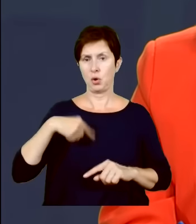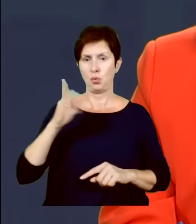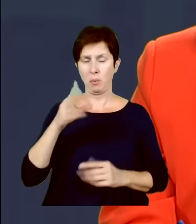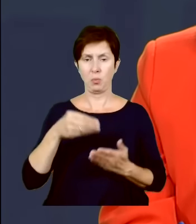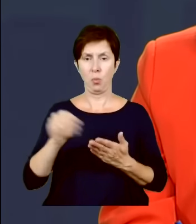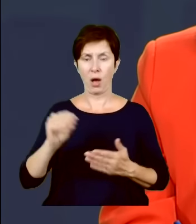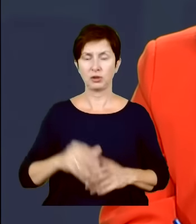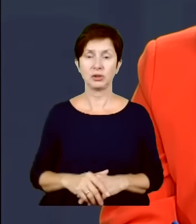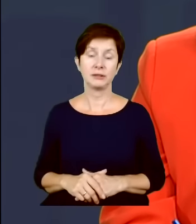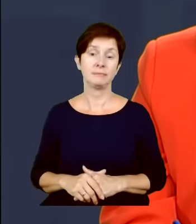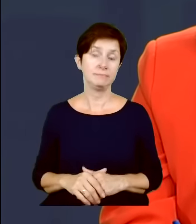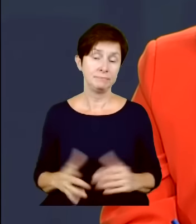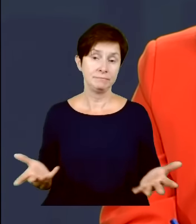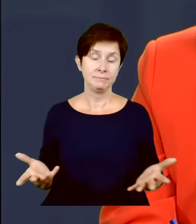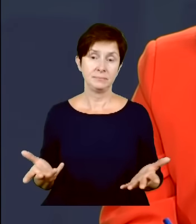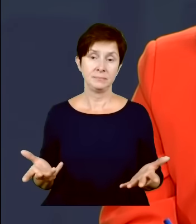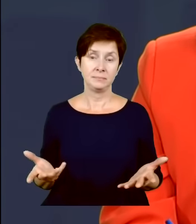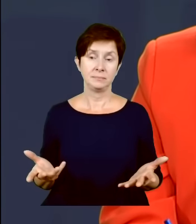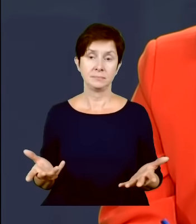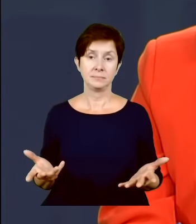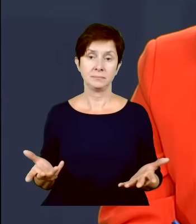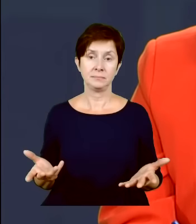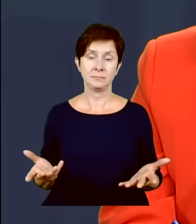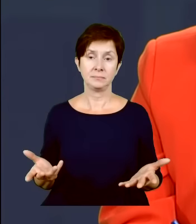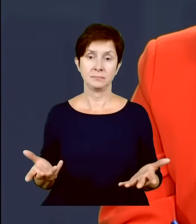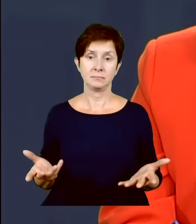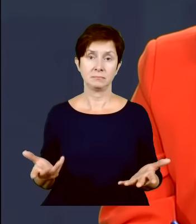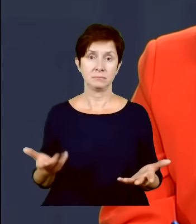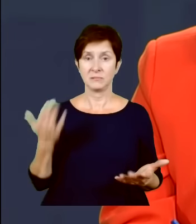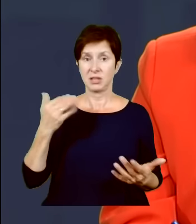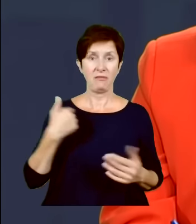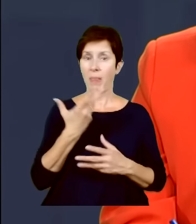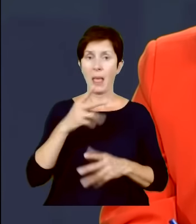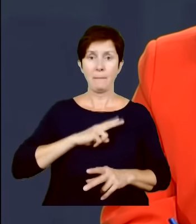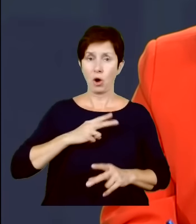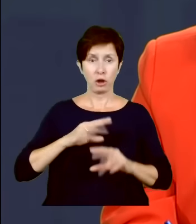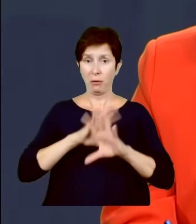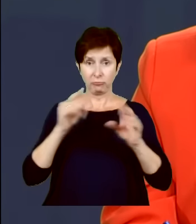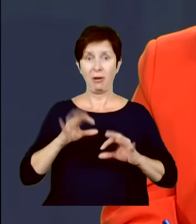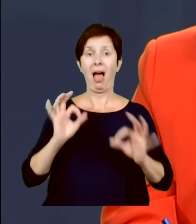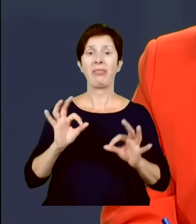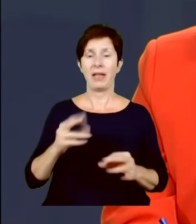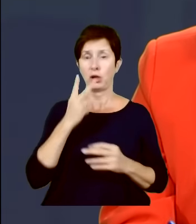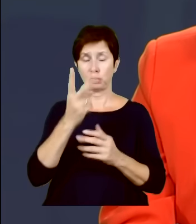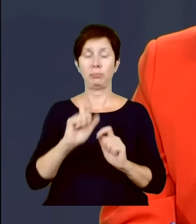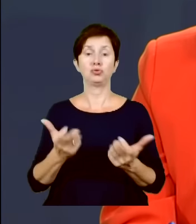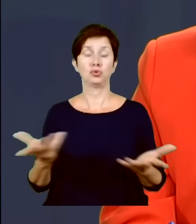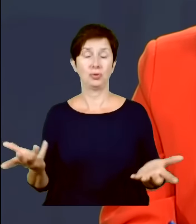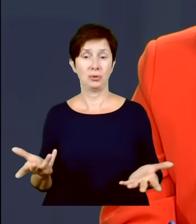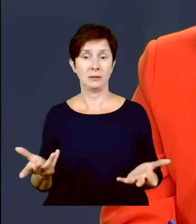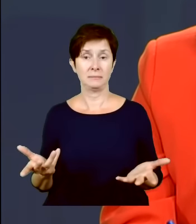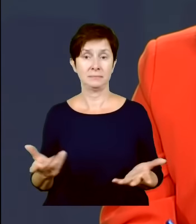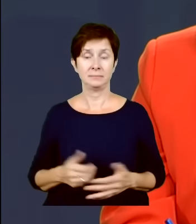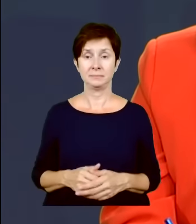tak więc nie podobało się teraz się wszystko będzie podobało i myślę że po takich rzeczach właśnie